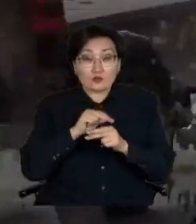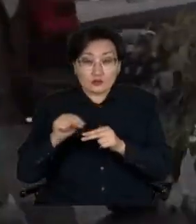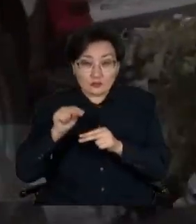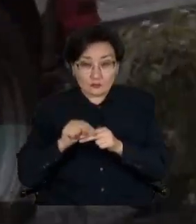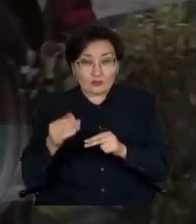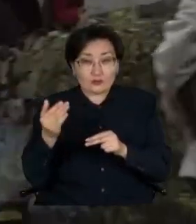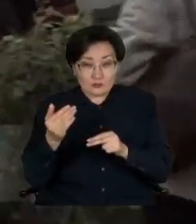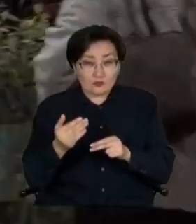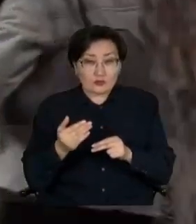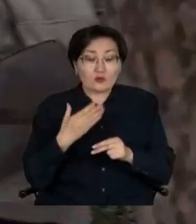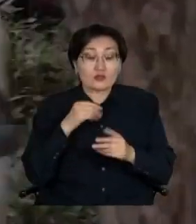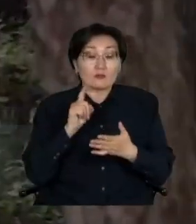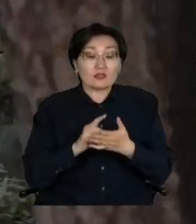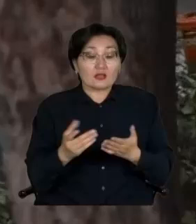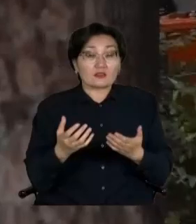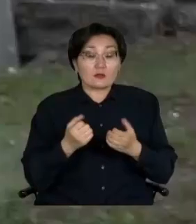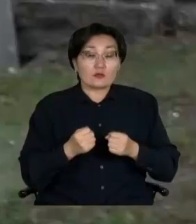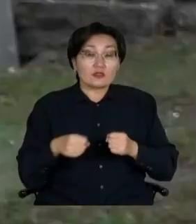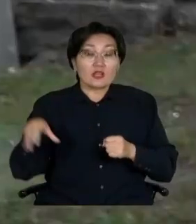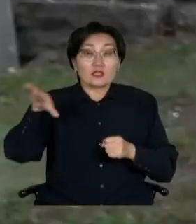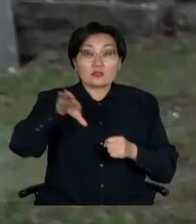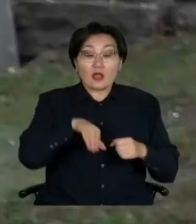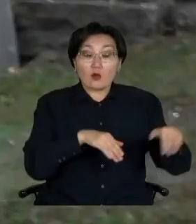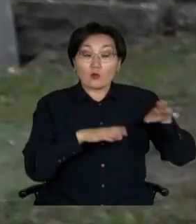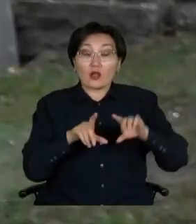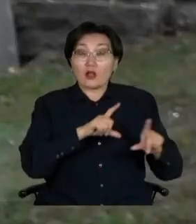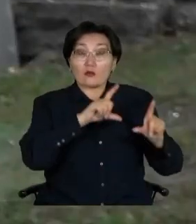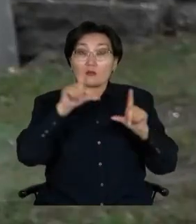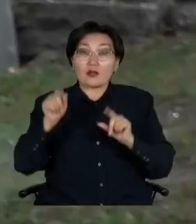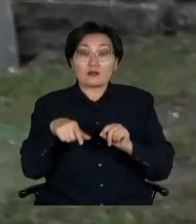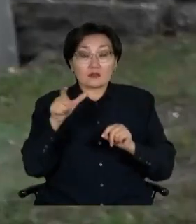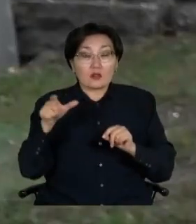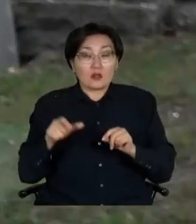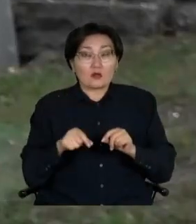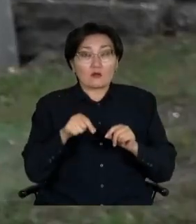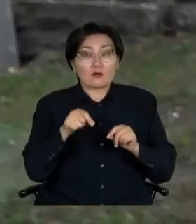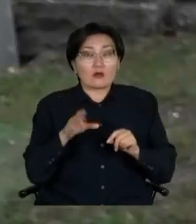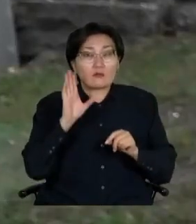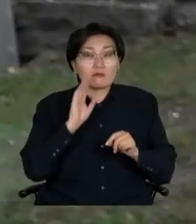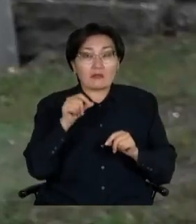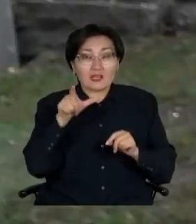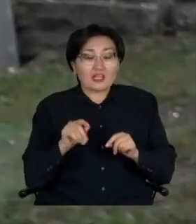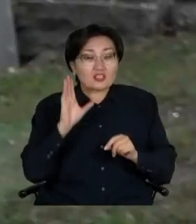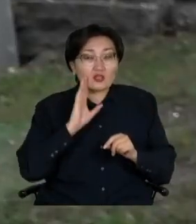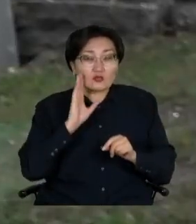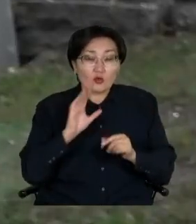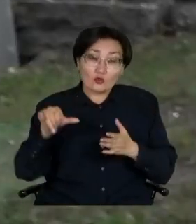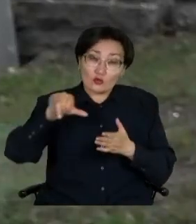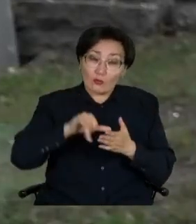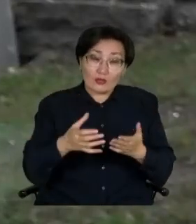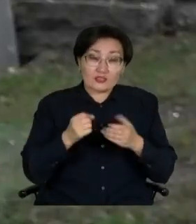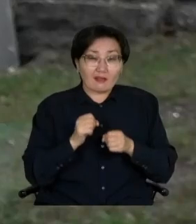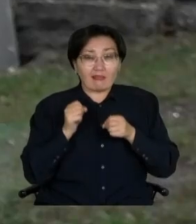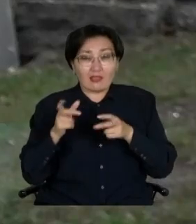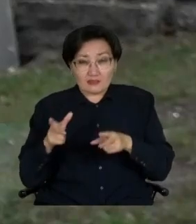өзіне міндеттепті. Тауға қарай келе жатқаның кісілерде баклашкалар нелер көп су құйып алып алады. Сонда